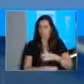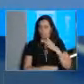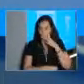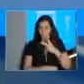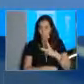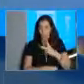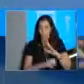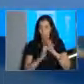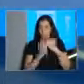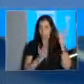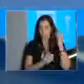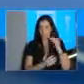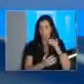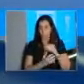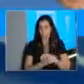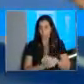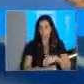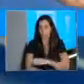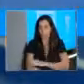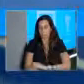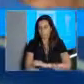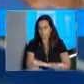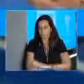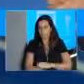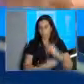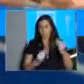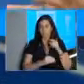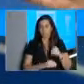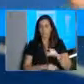רואים את ספרי הלימוד. אז על הדברים האלה,